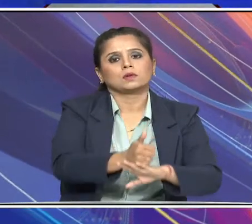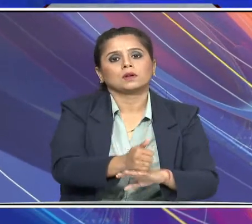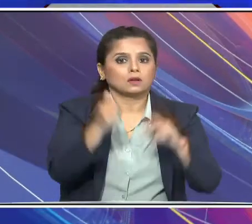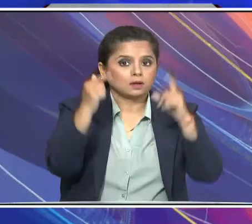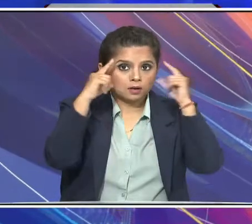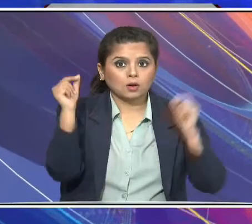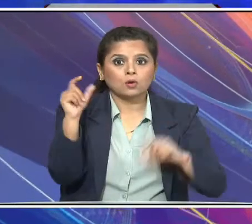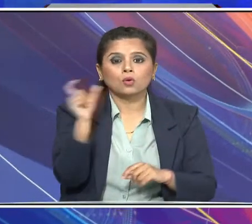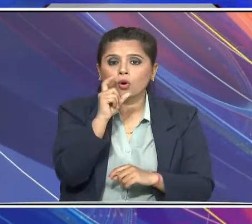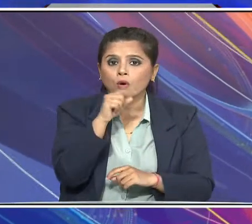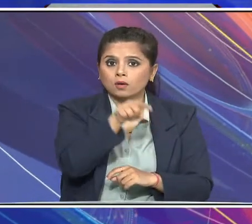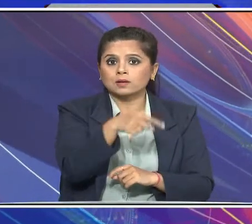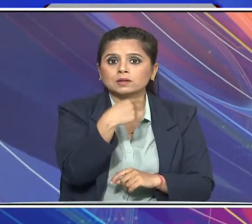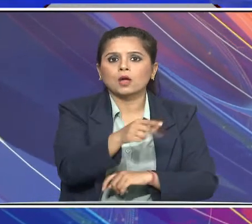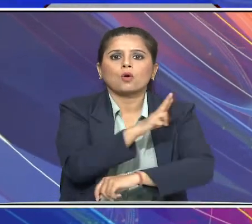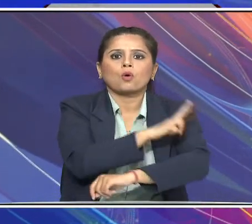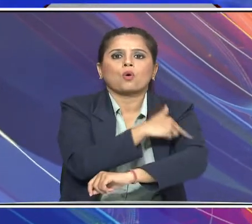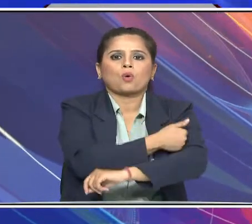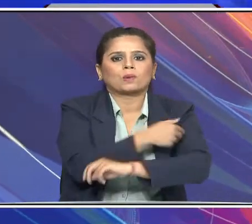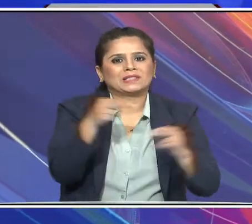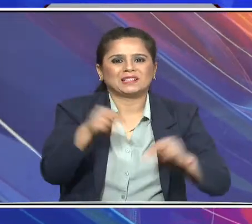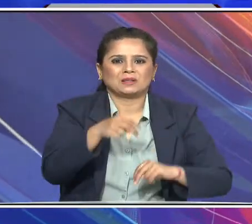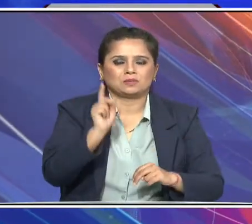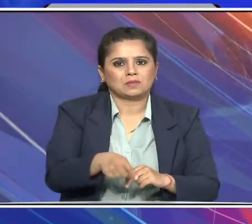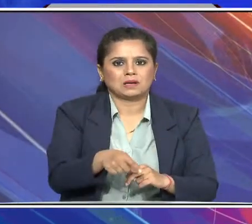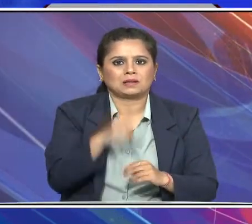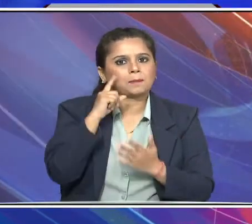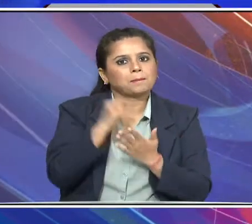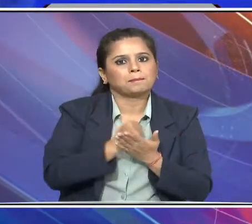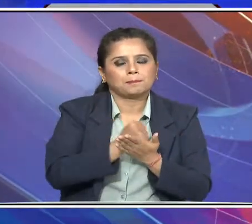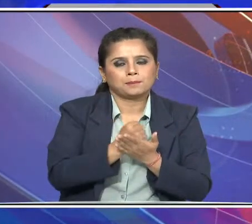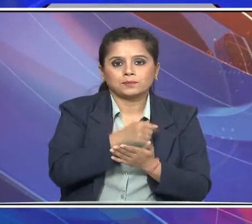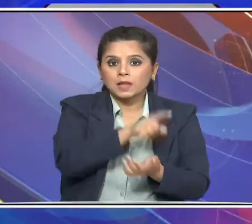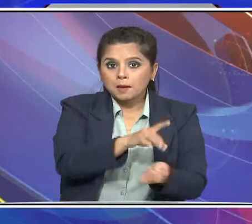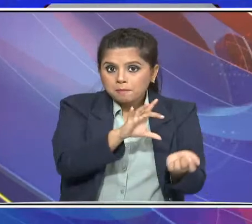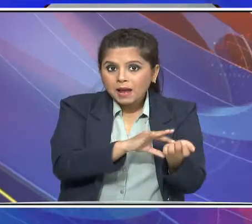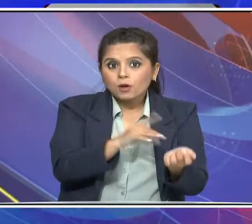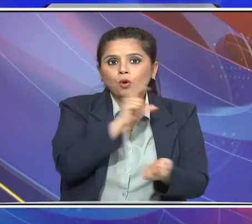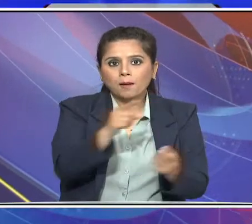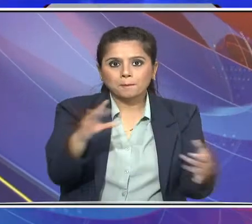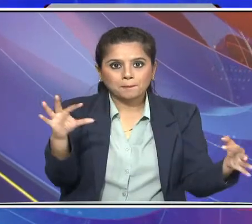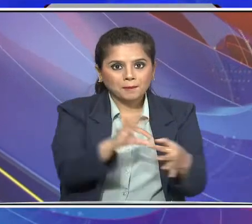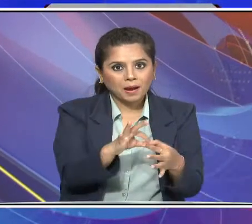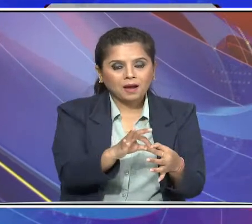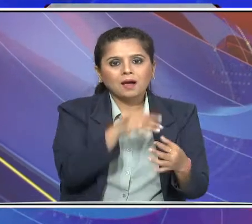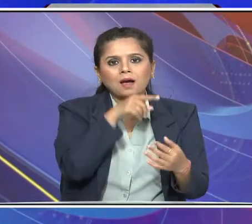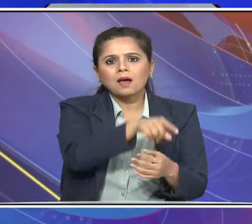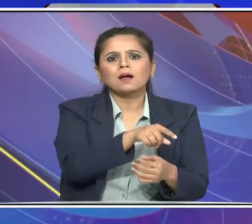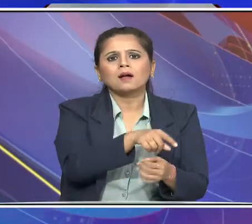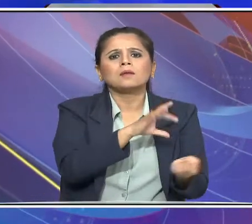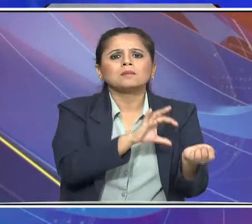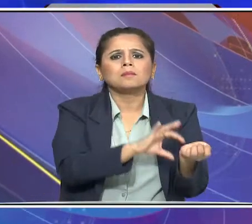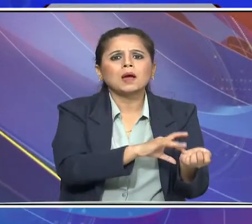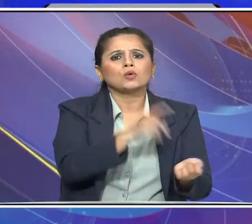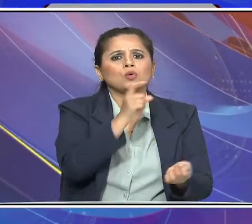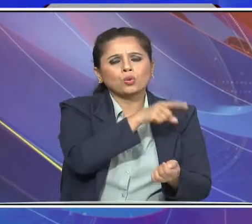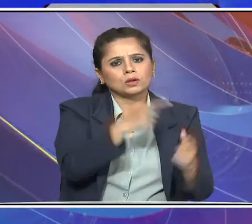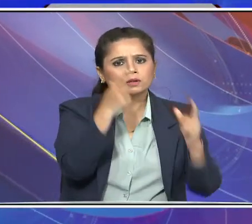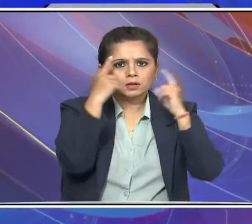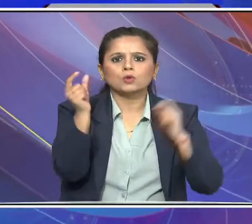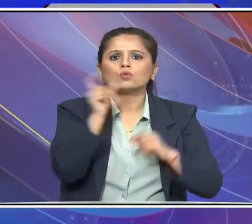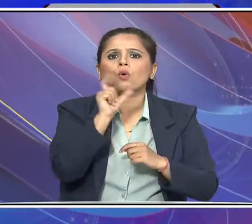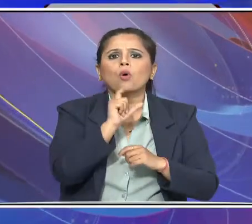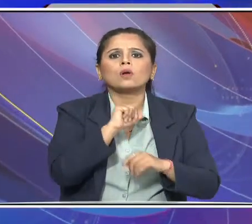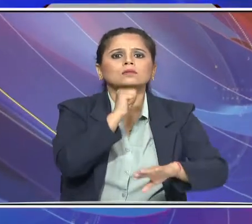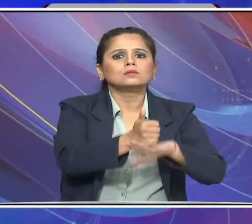के लिए उसको हॉस्पिटल आवश्यक होती है और मेडिकल कॉलेज के साथ जुड़ जान से वैसे ही मेडिकल कॉलेज खली है तो वहां नर्सिंग कॉलेज खुला